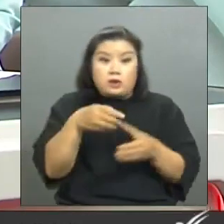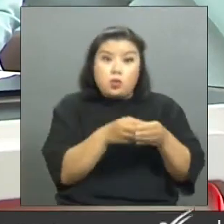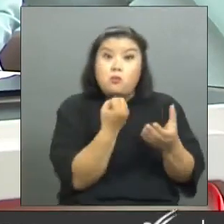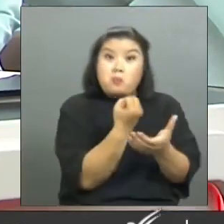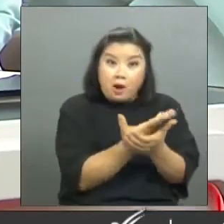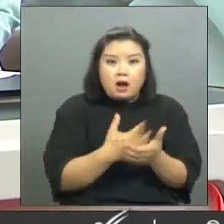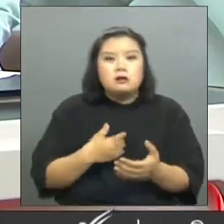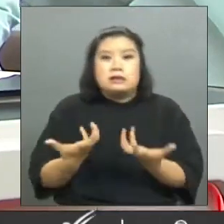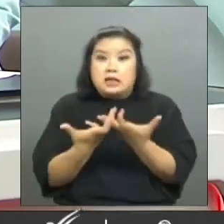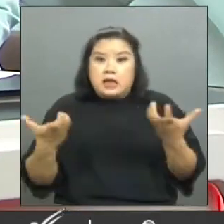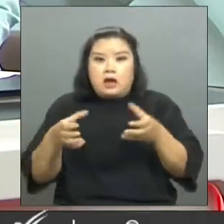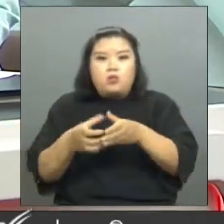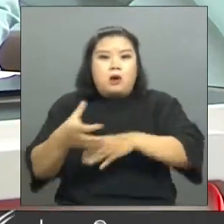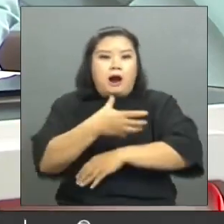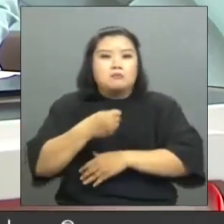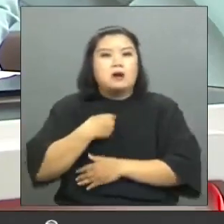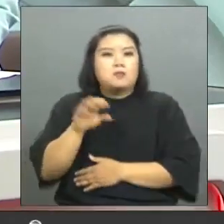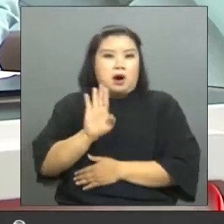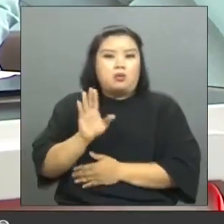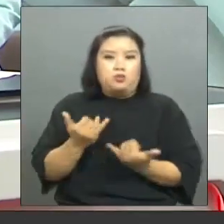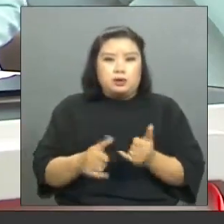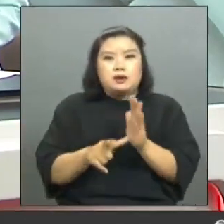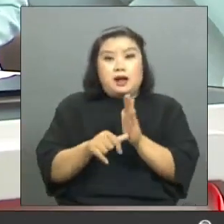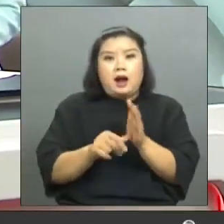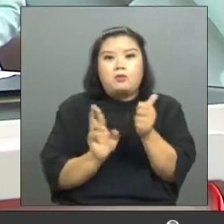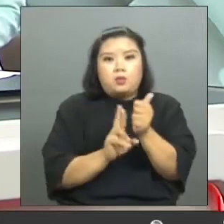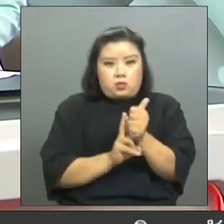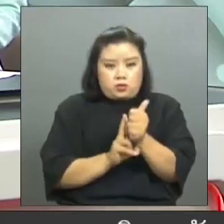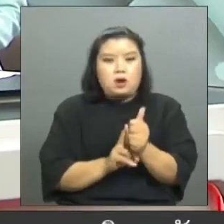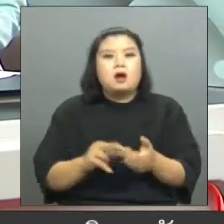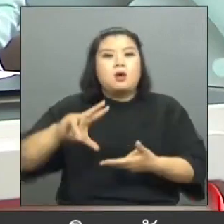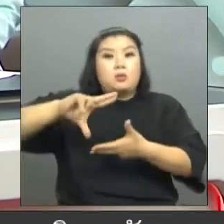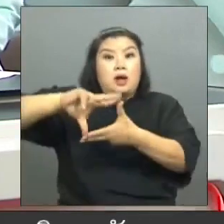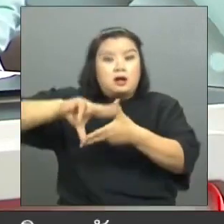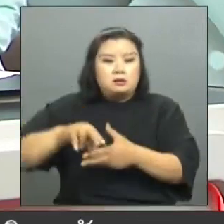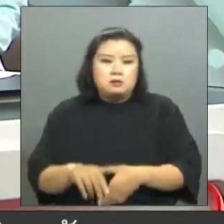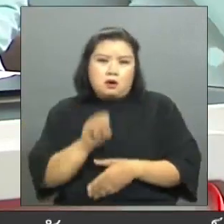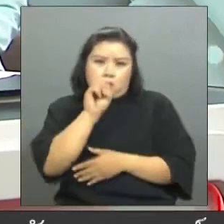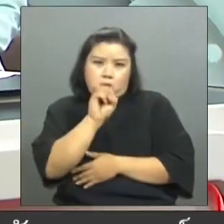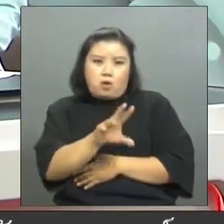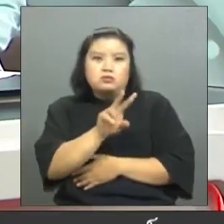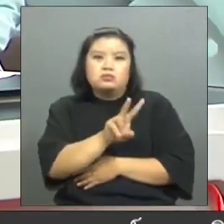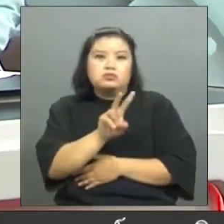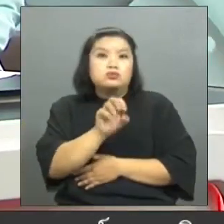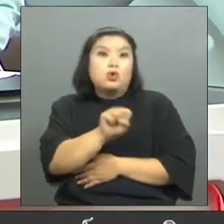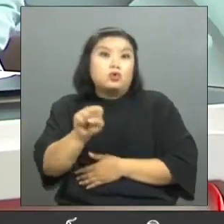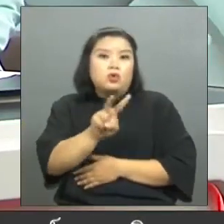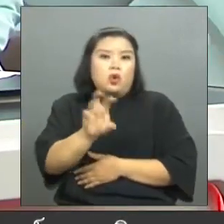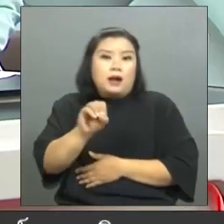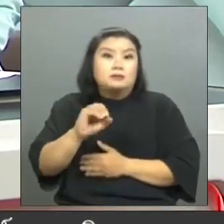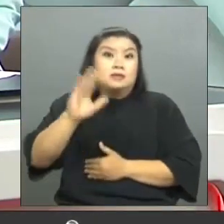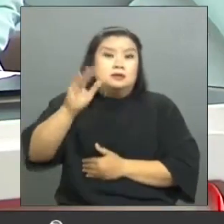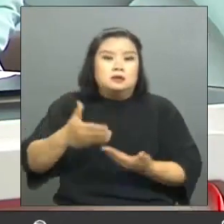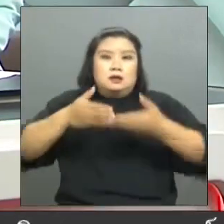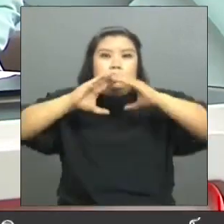ฝ่ายทางการเมืองค่ะ ค่ะโดยเลขาธิการพรรคพลังประชารัฐนะคะก็เห็นว่าการกล่าวอ้างตัวเลขส.ส.แล้วก็จัดตั้งรัฐบาลก่อนนั้นก่อนที่กก